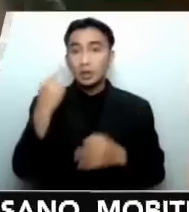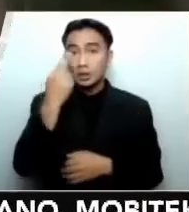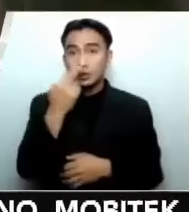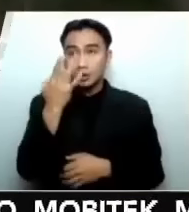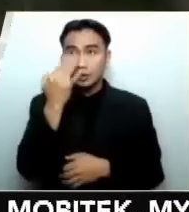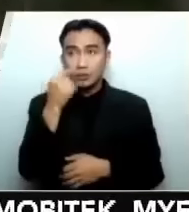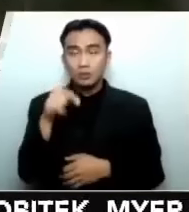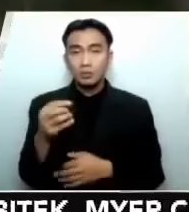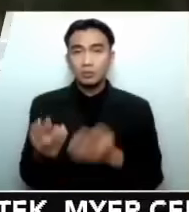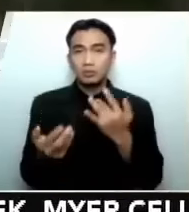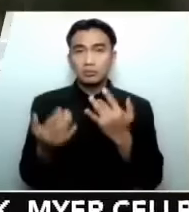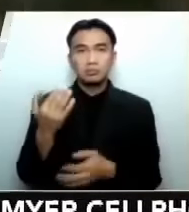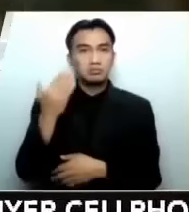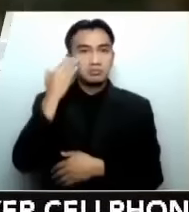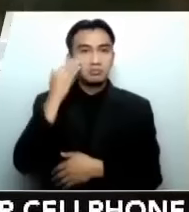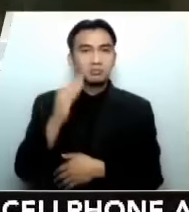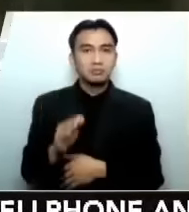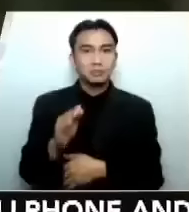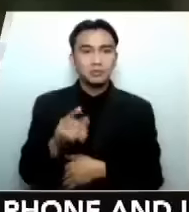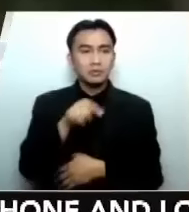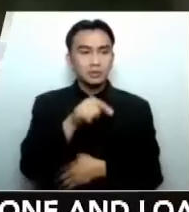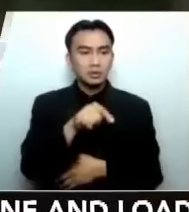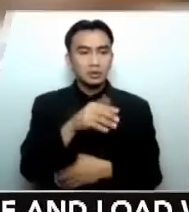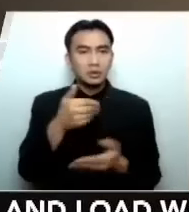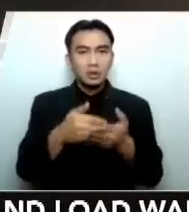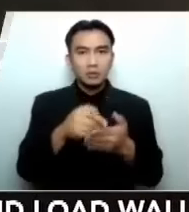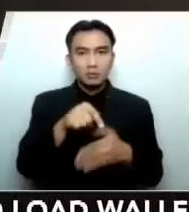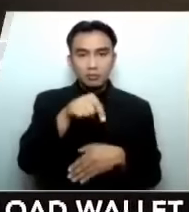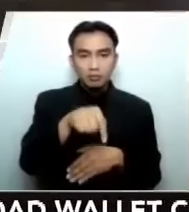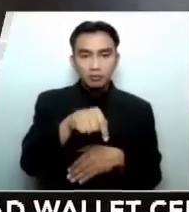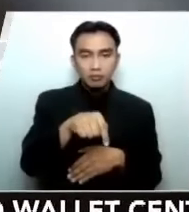bahay sa may gitna po ng lugar namin, sa may San Antonio Street.